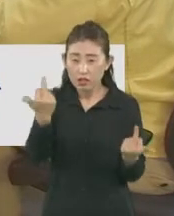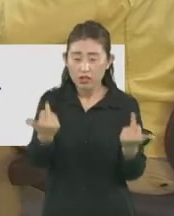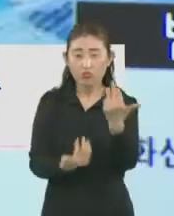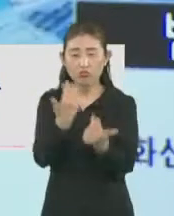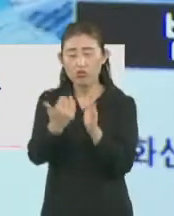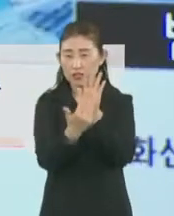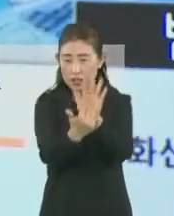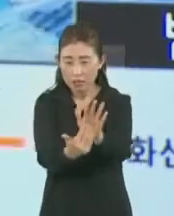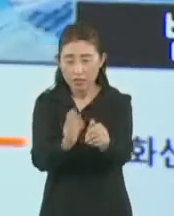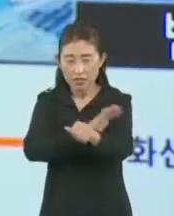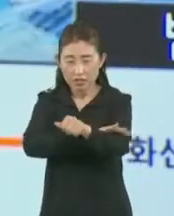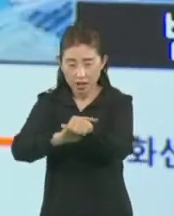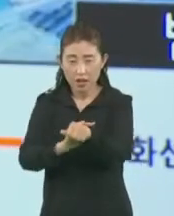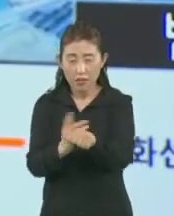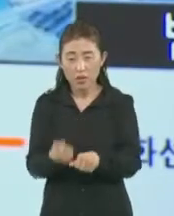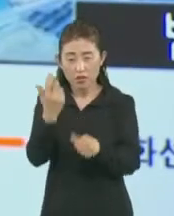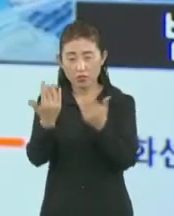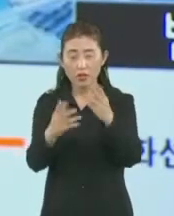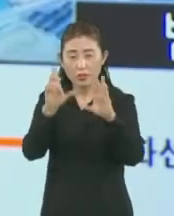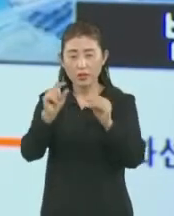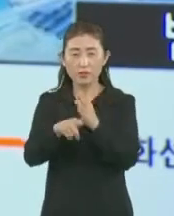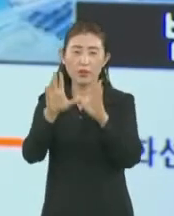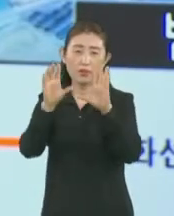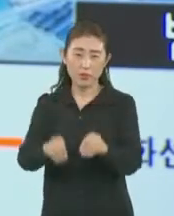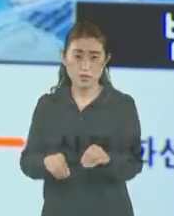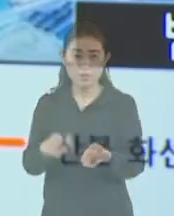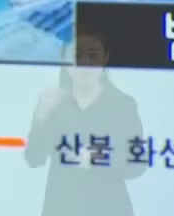초동 대응 체계를 대폭 강화하기로 했습니다